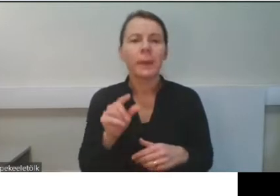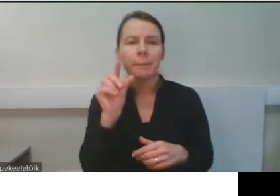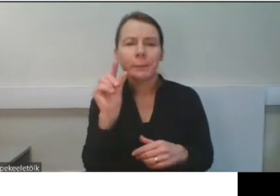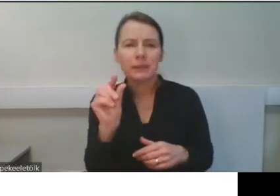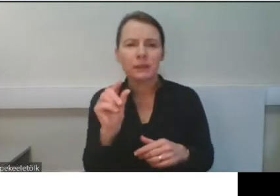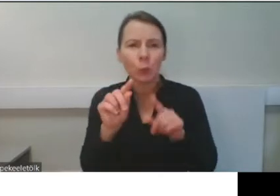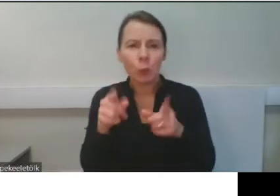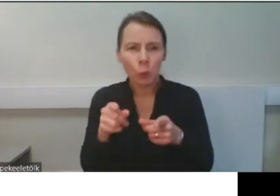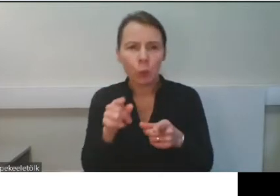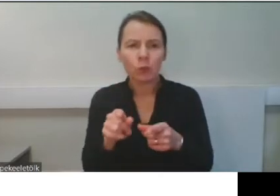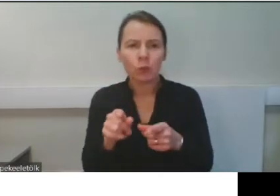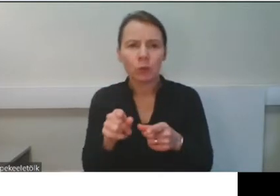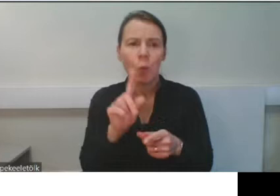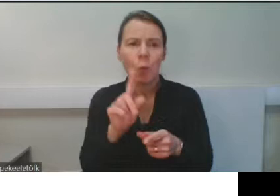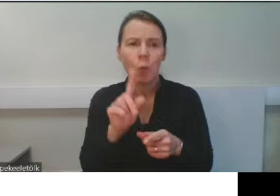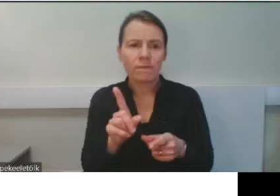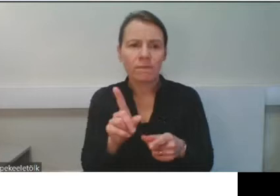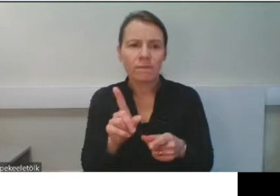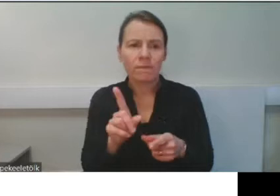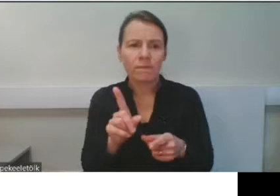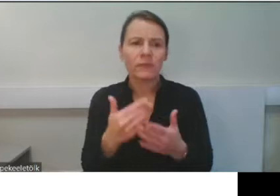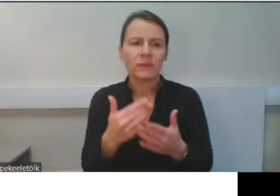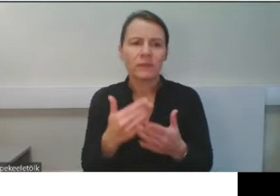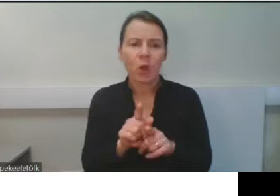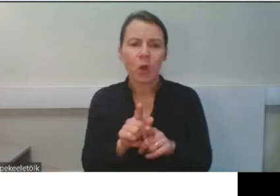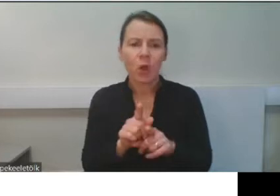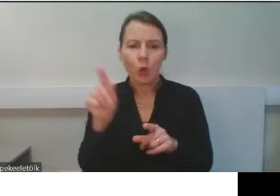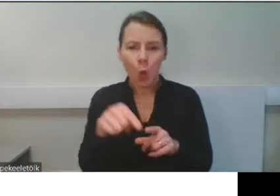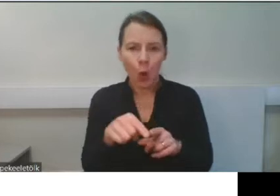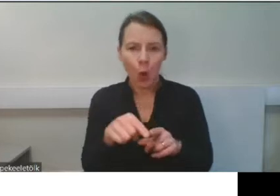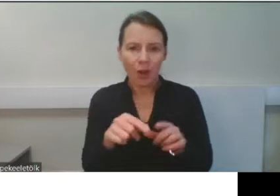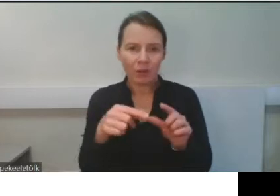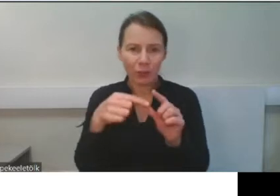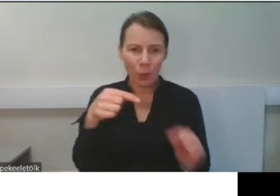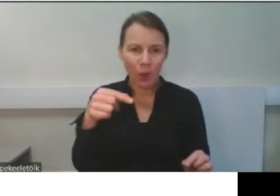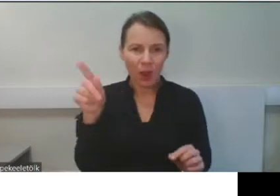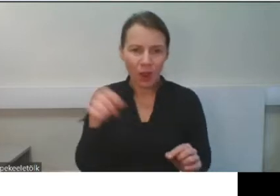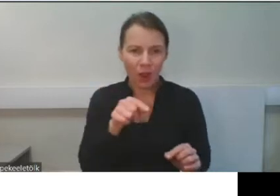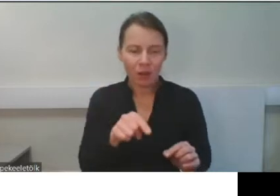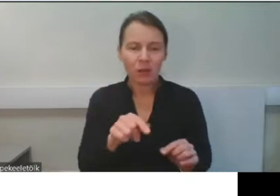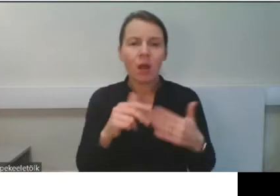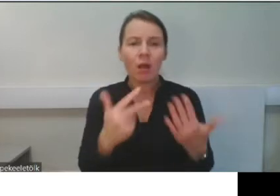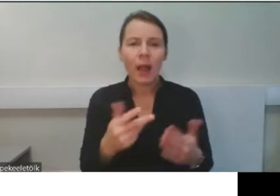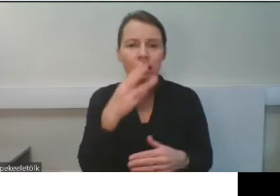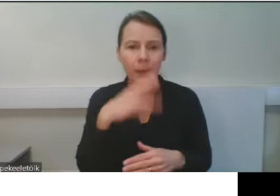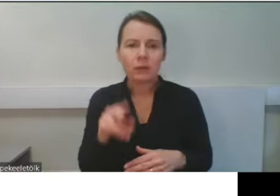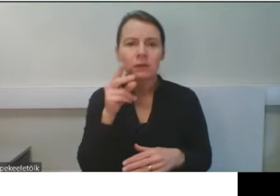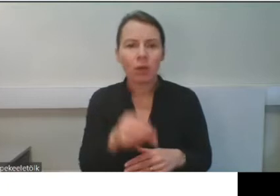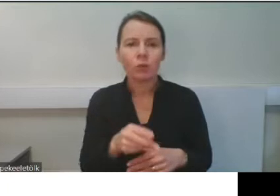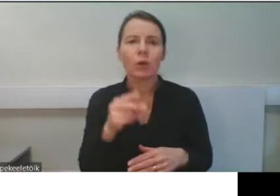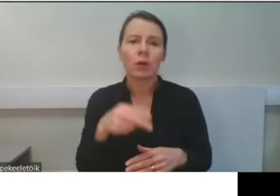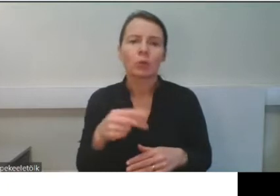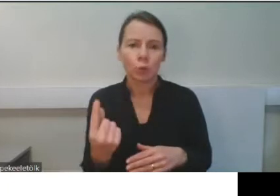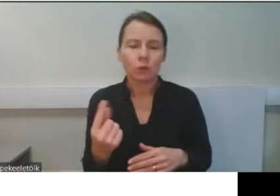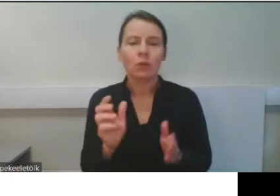halvenemist , aga me saame siis teada , et tol hetkel , kui inimene hindab oma terviseseisundit näiteks halvaks , siis